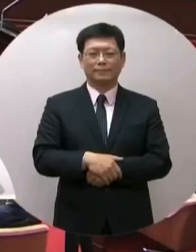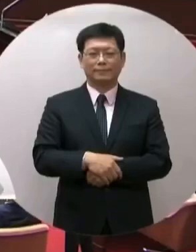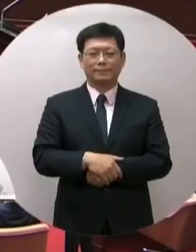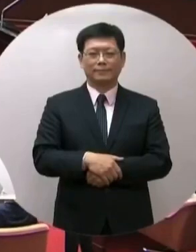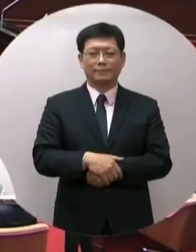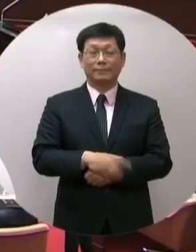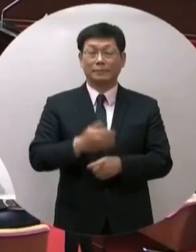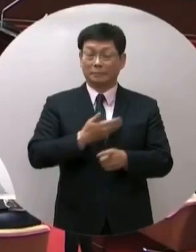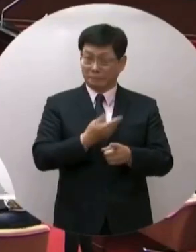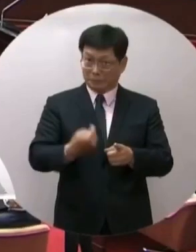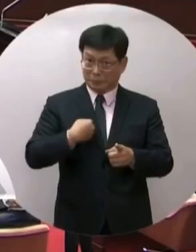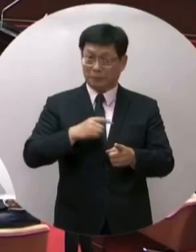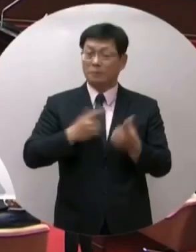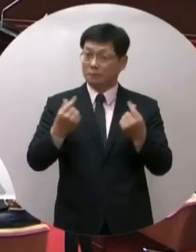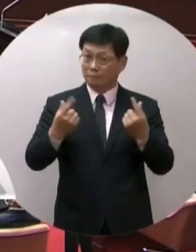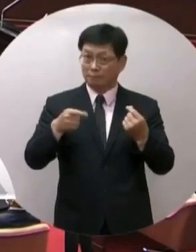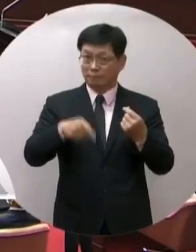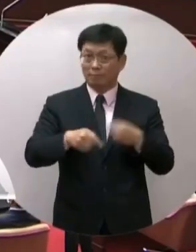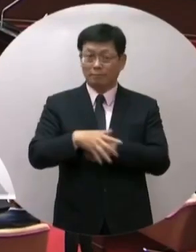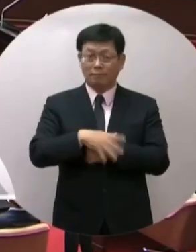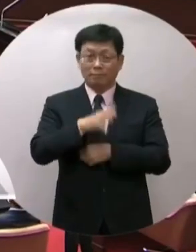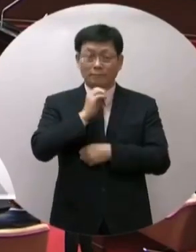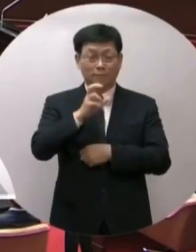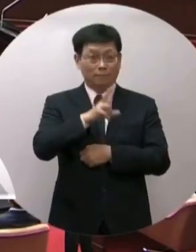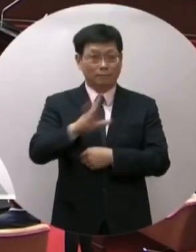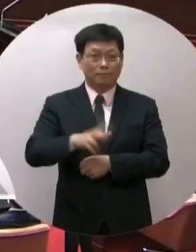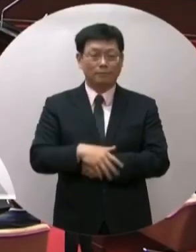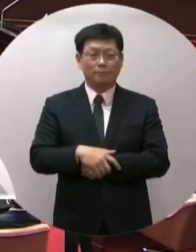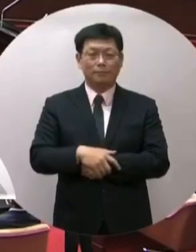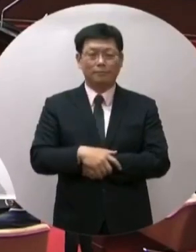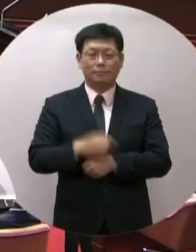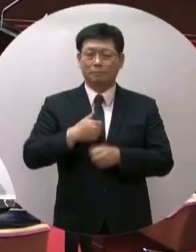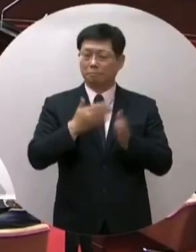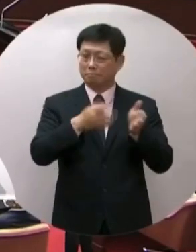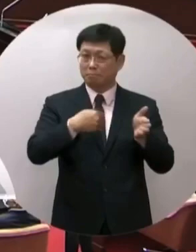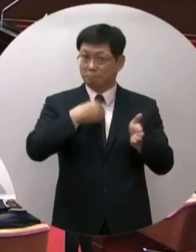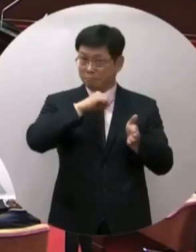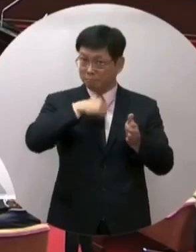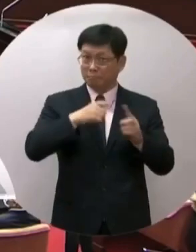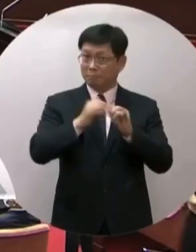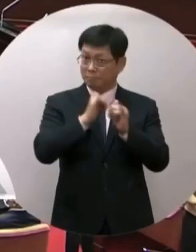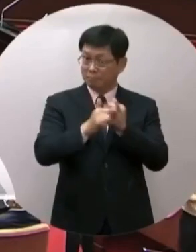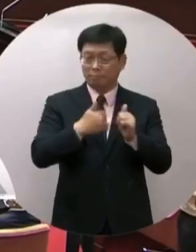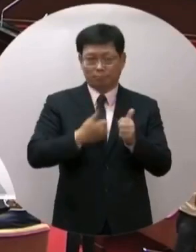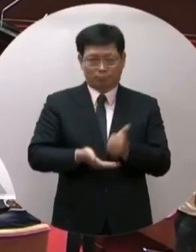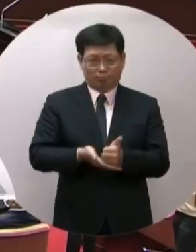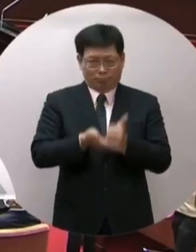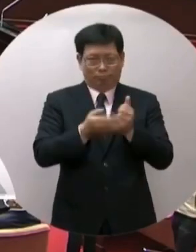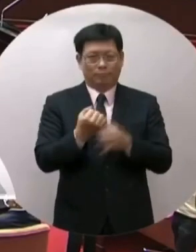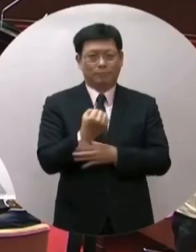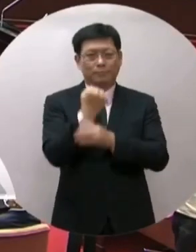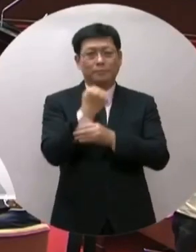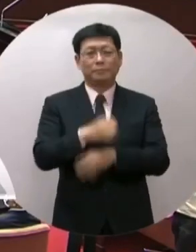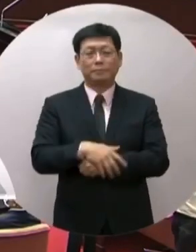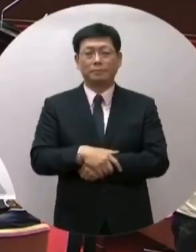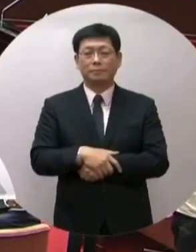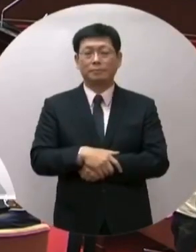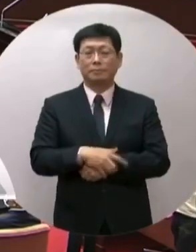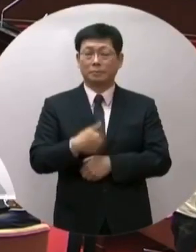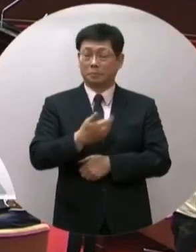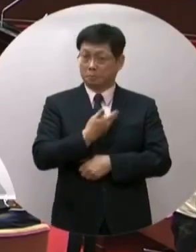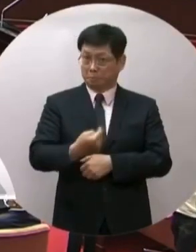请允许我以同样的方式向台湾人民表示支持，允许